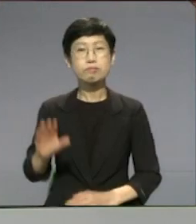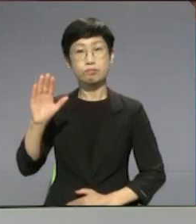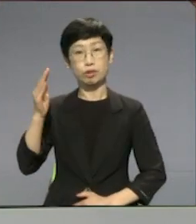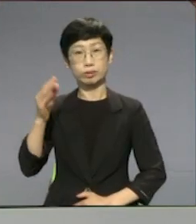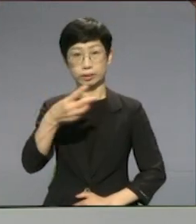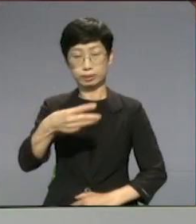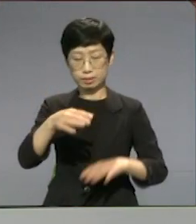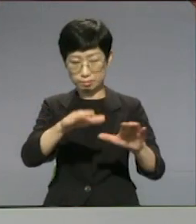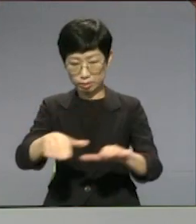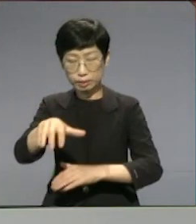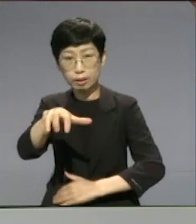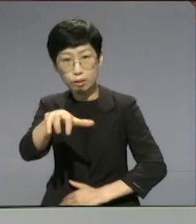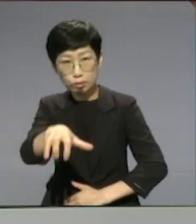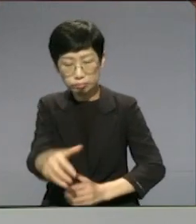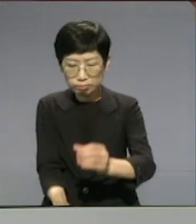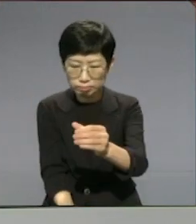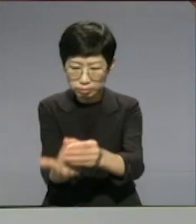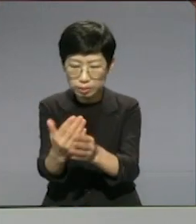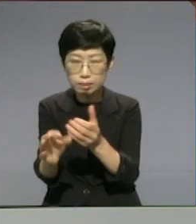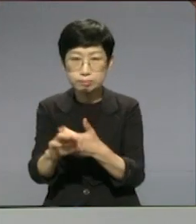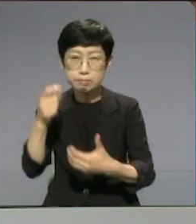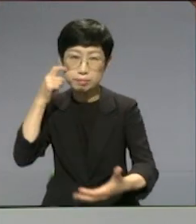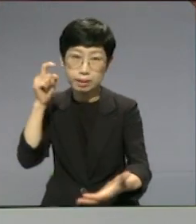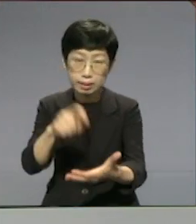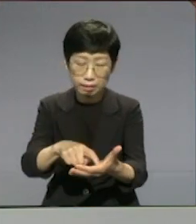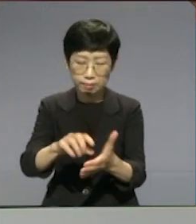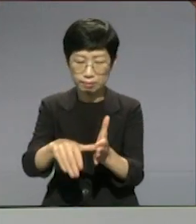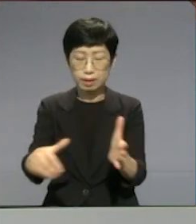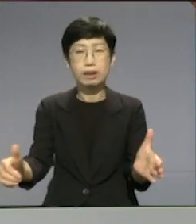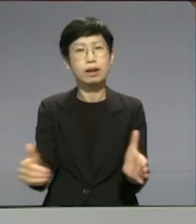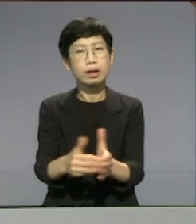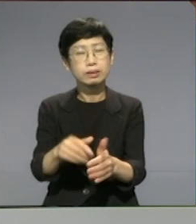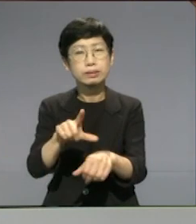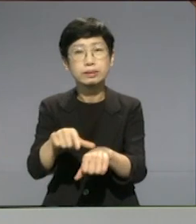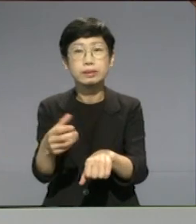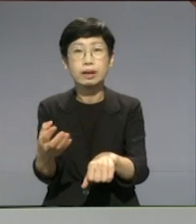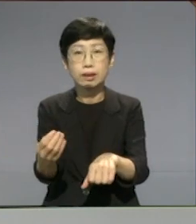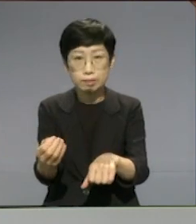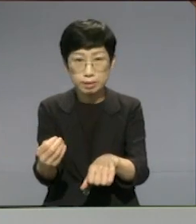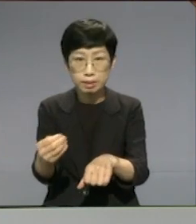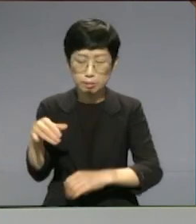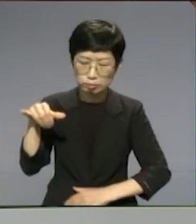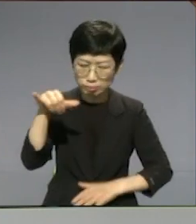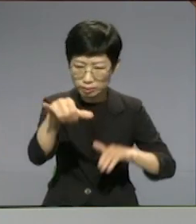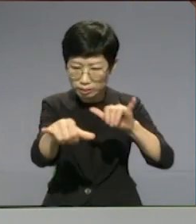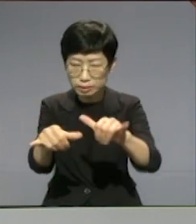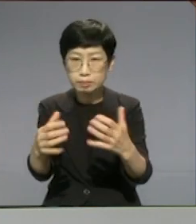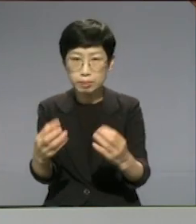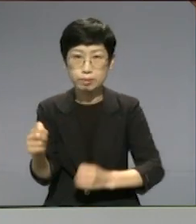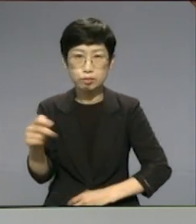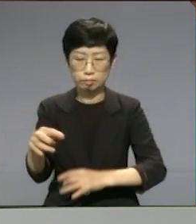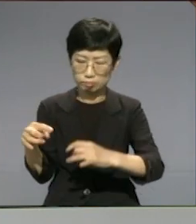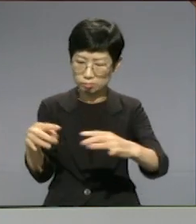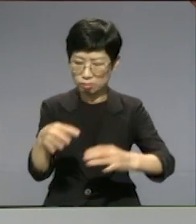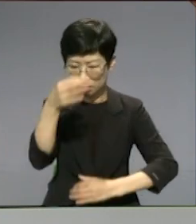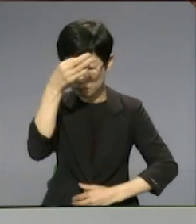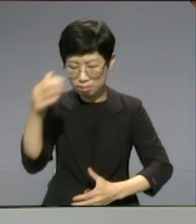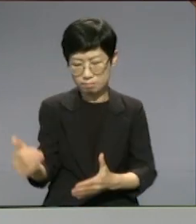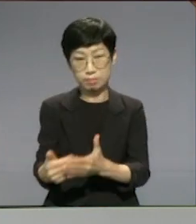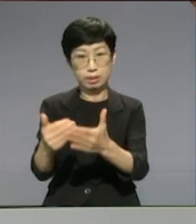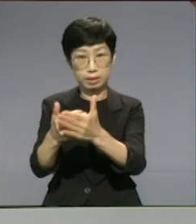요즘 태평양에서 표류한다면 발견되기까지 얼마나 걸릴까요 비행기도 많이 다니고 통신 기술도